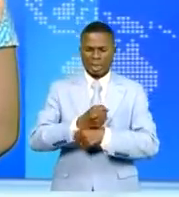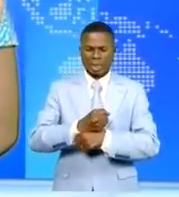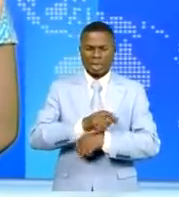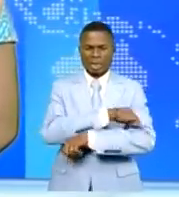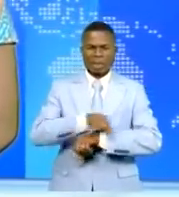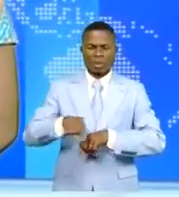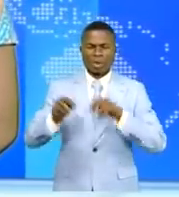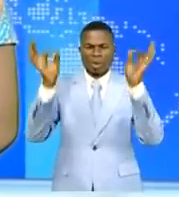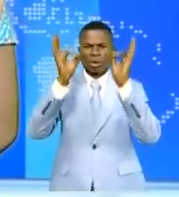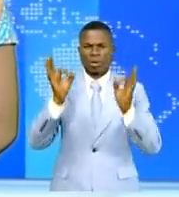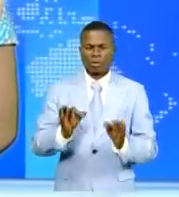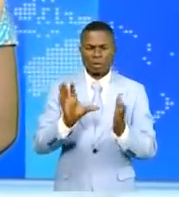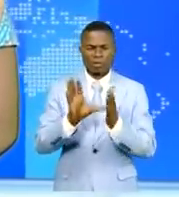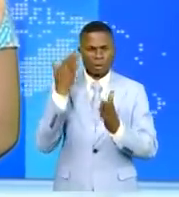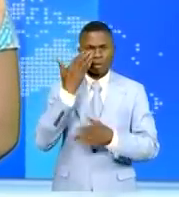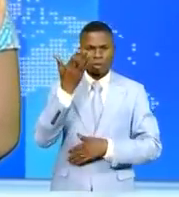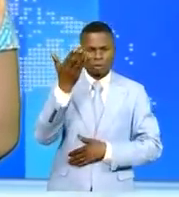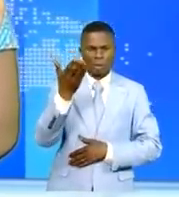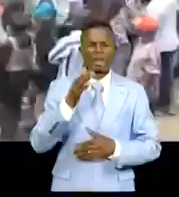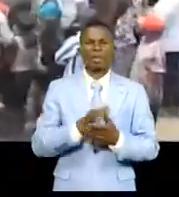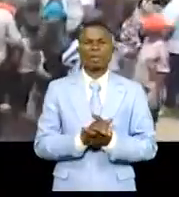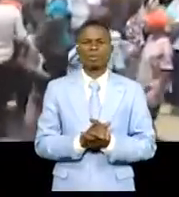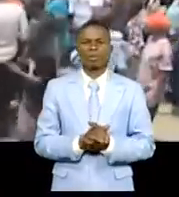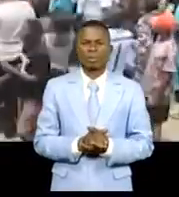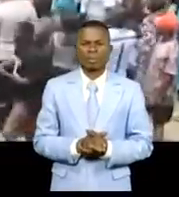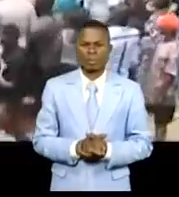fédéral. Alain Bika, il nous en dit plus.